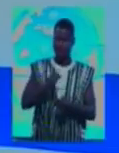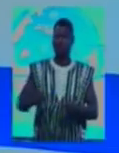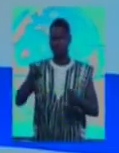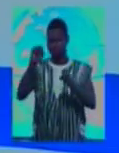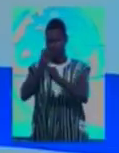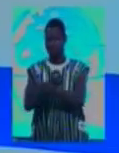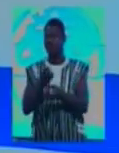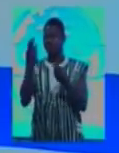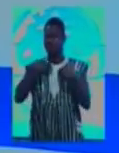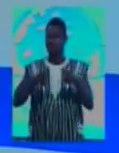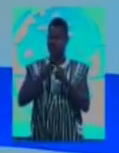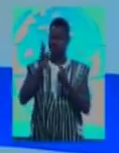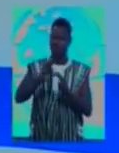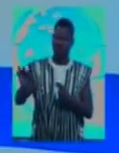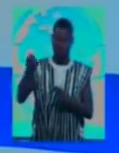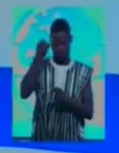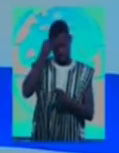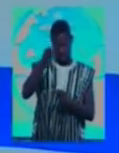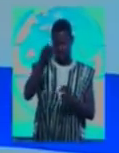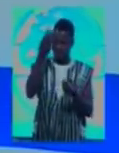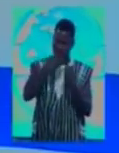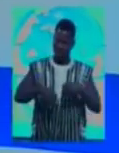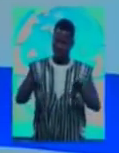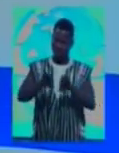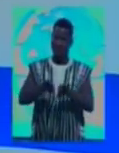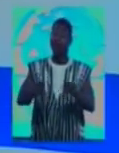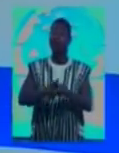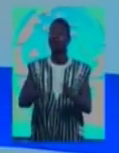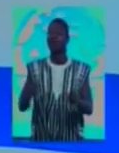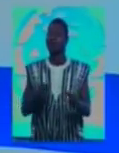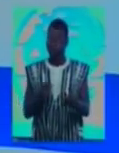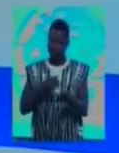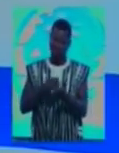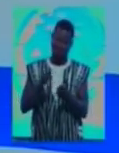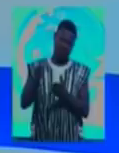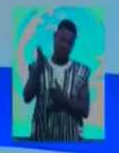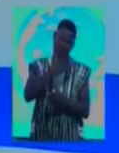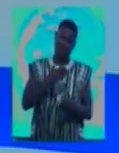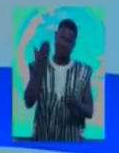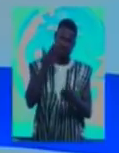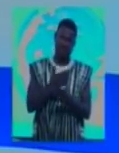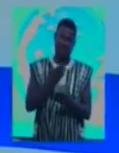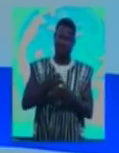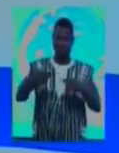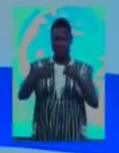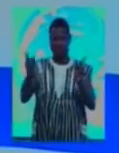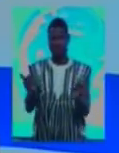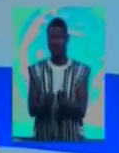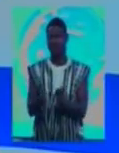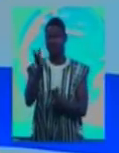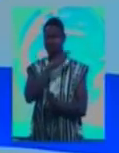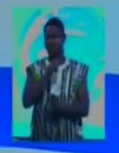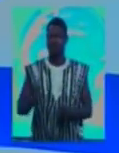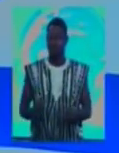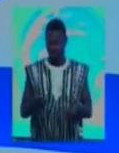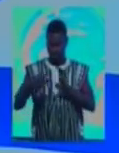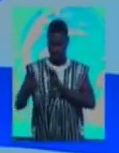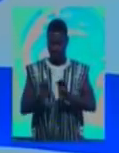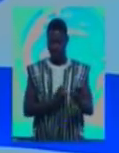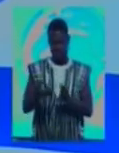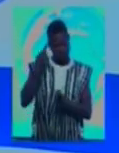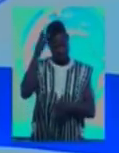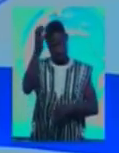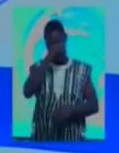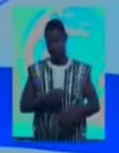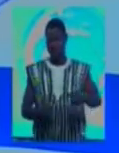contredite. Cependant, ces corridors sont le plus souvent menacés de survie. Un groupe de plaidoyers s'est constitué pour défendre